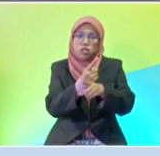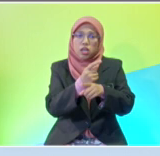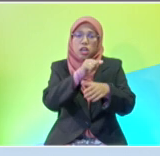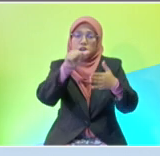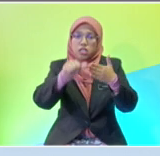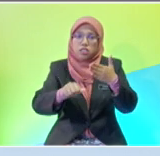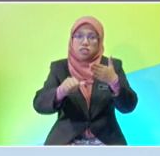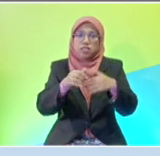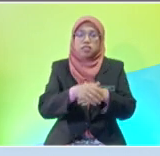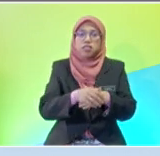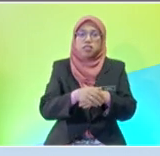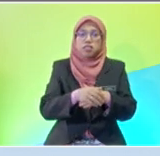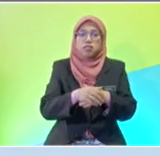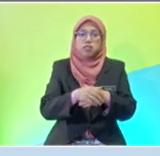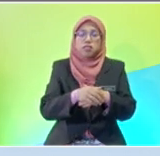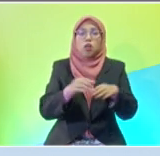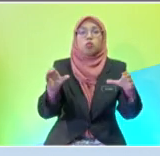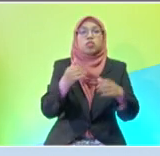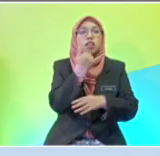dia melakukan